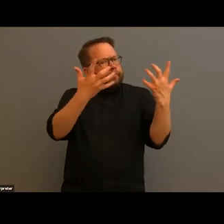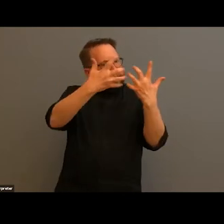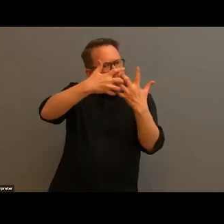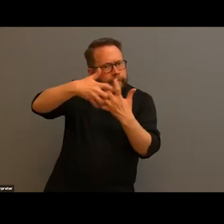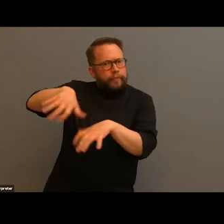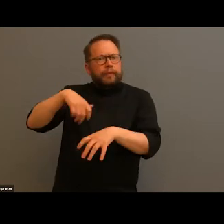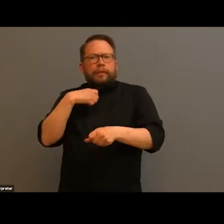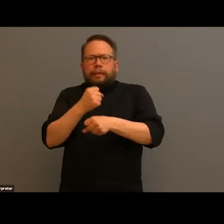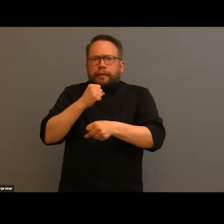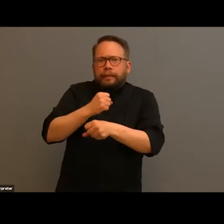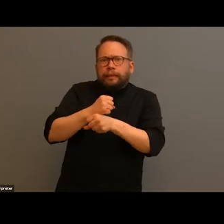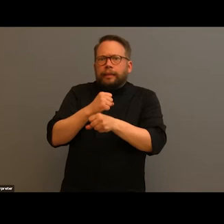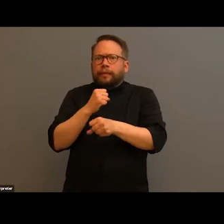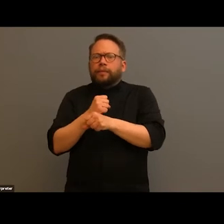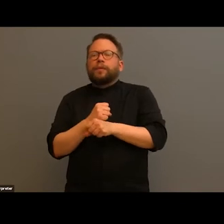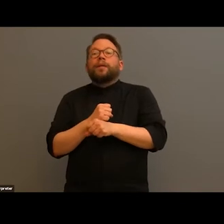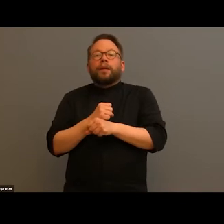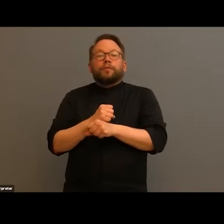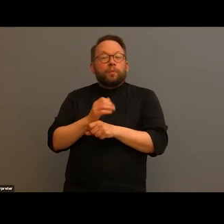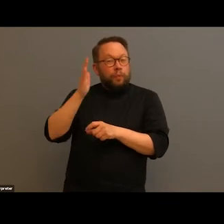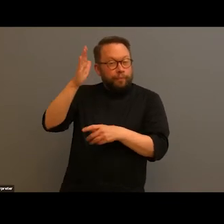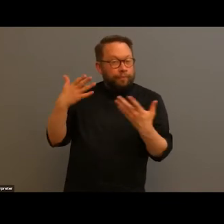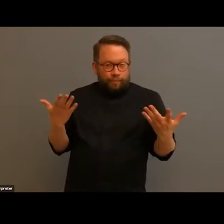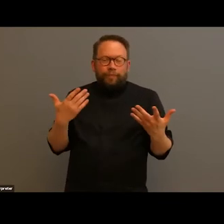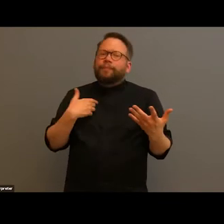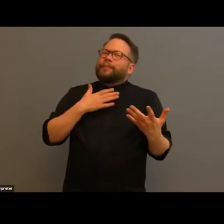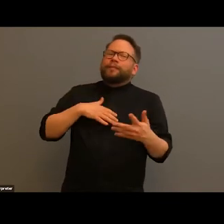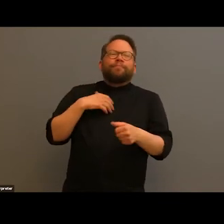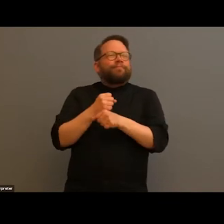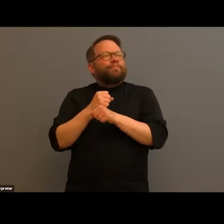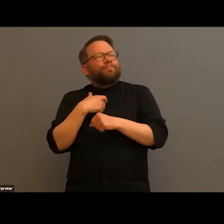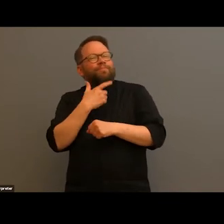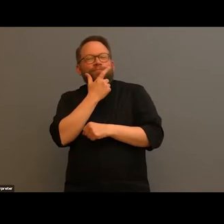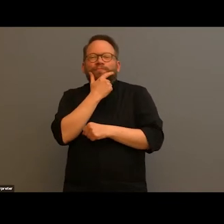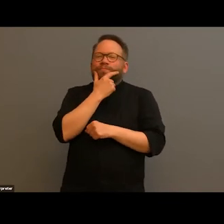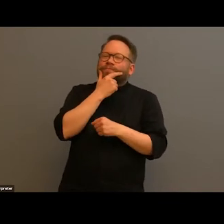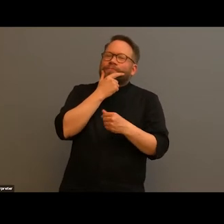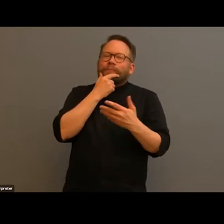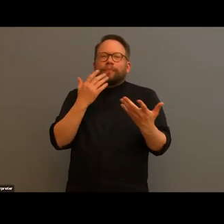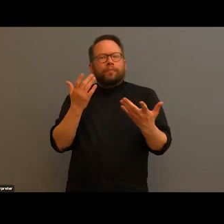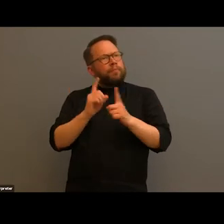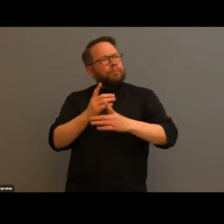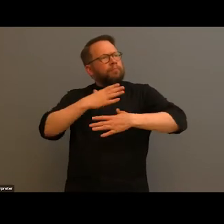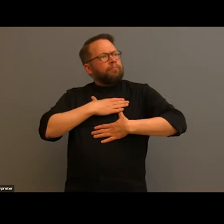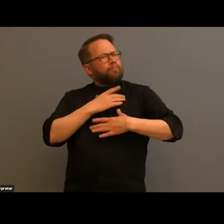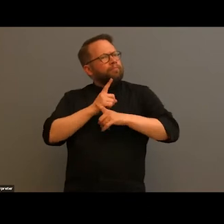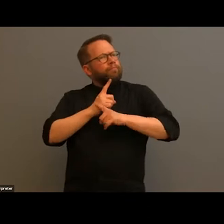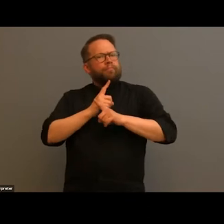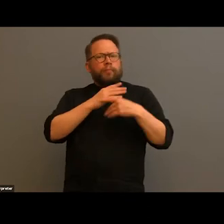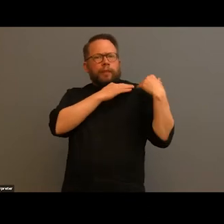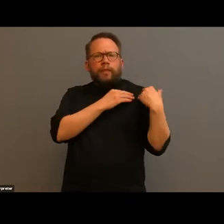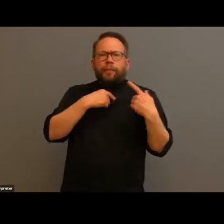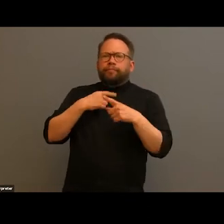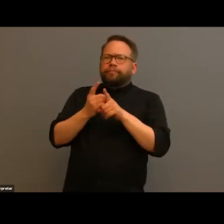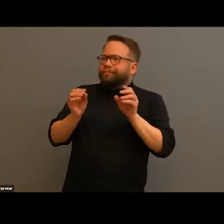Senare sen om man får försöka göra någonting annat så skulle jag faktiskt kunna tänka mig att bli instruktör inför parasport och vara